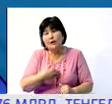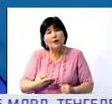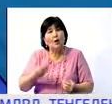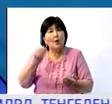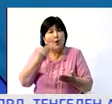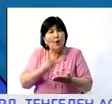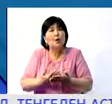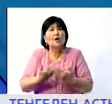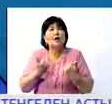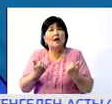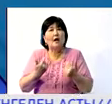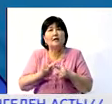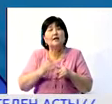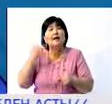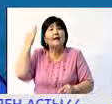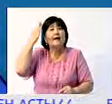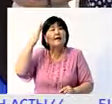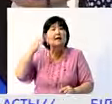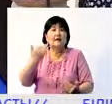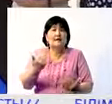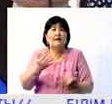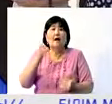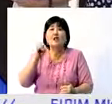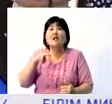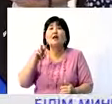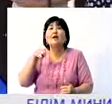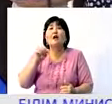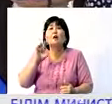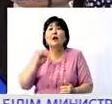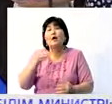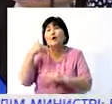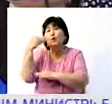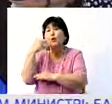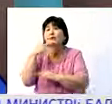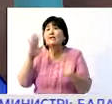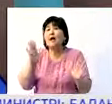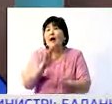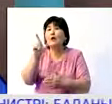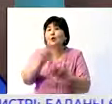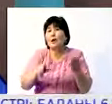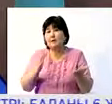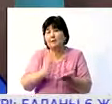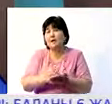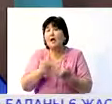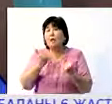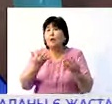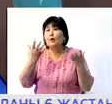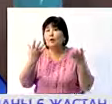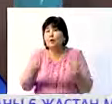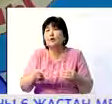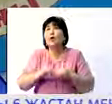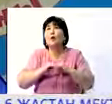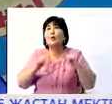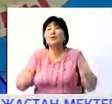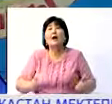ұлылыққа негізделген идеяға бай елтаңбамыз, туымыз бен әнұранымыз бар. Рәміздер күнінде өңірді өркендету